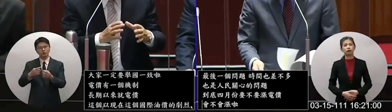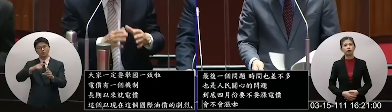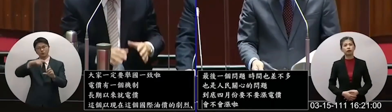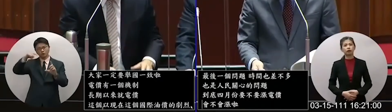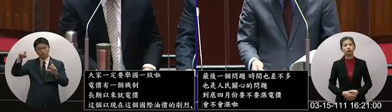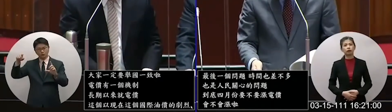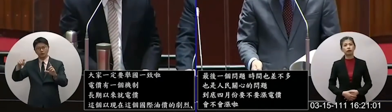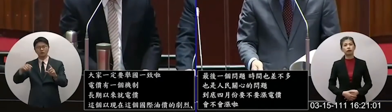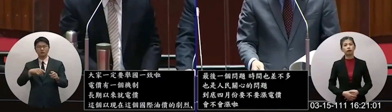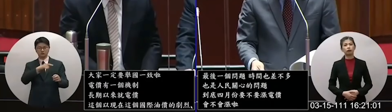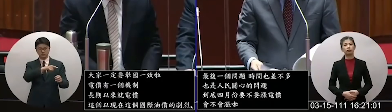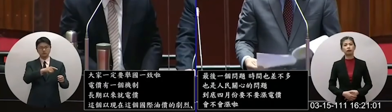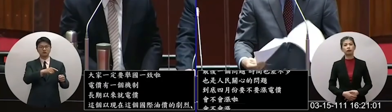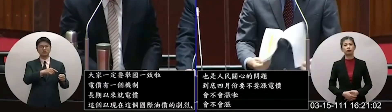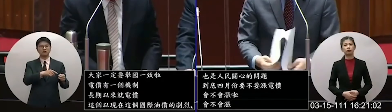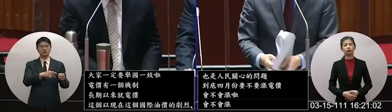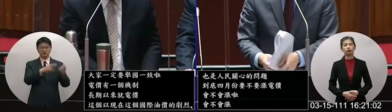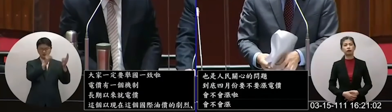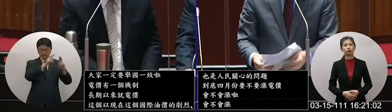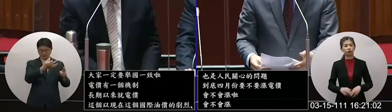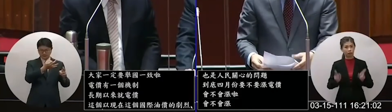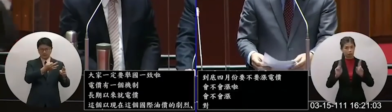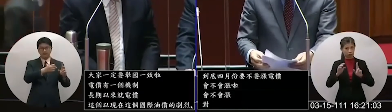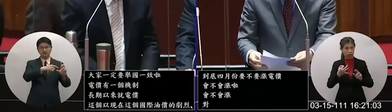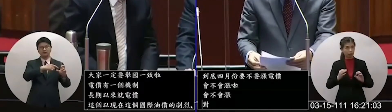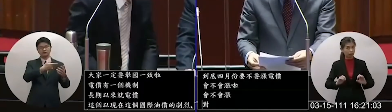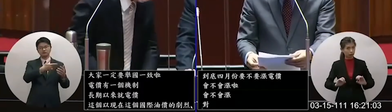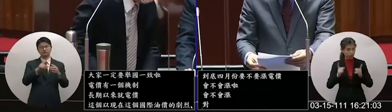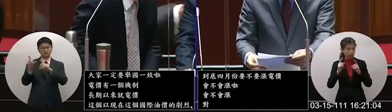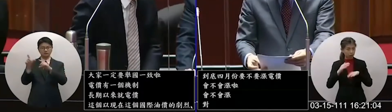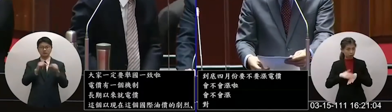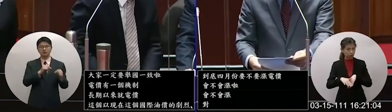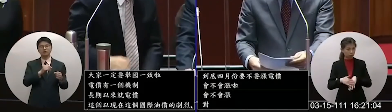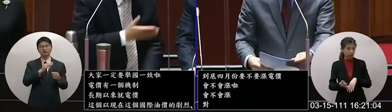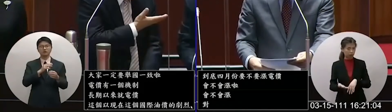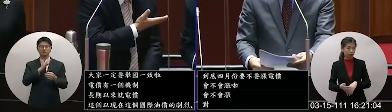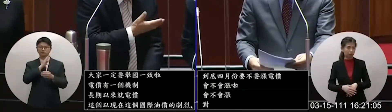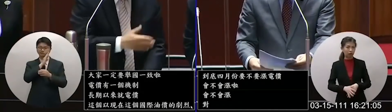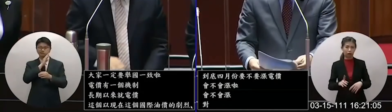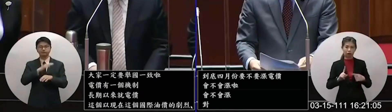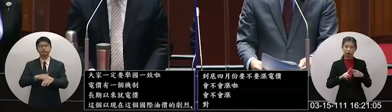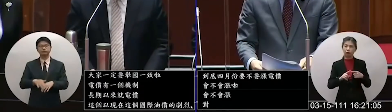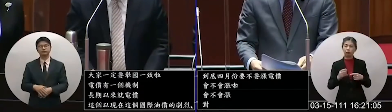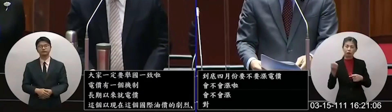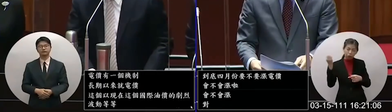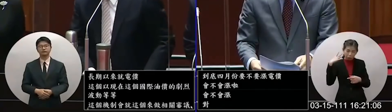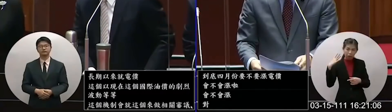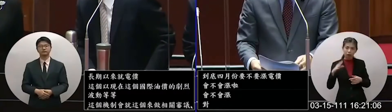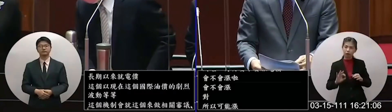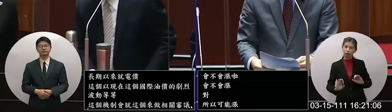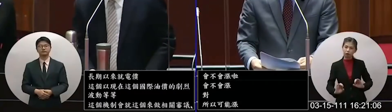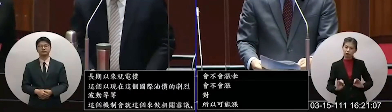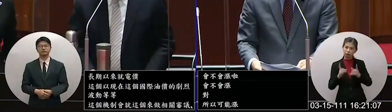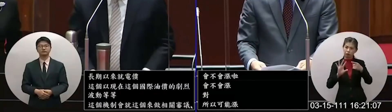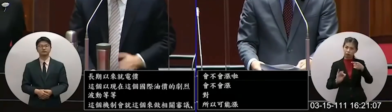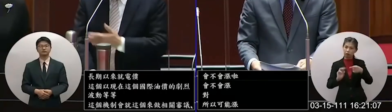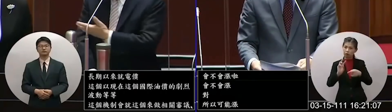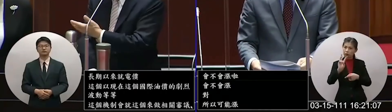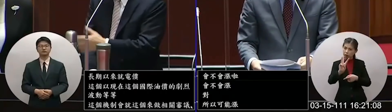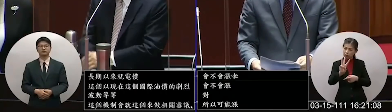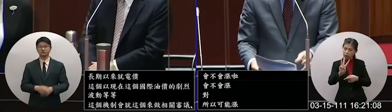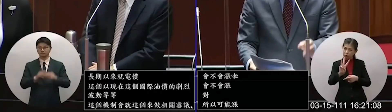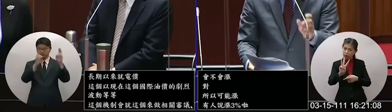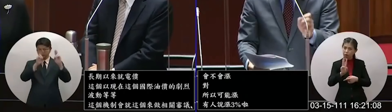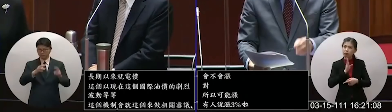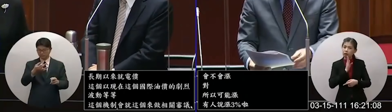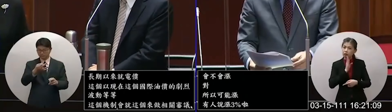制会就这个来做相关 的，所以有可能涨。有人讲说要涨3%啦。是这样吗？ 电